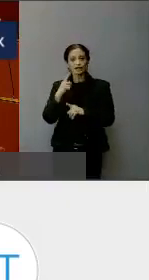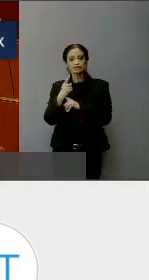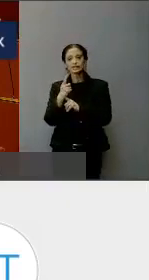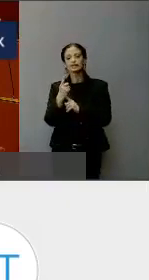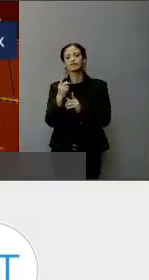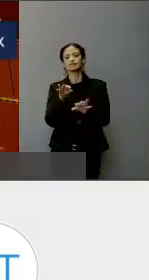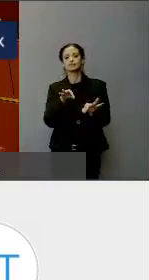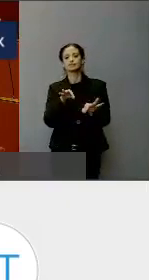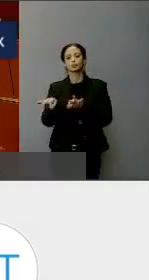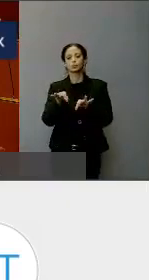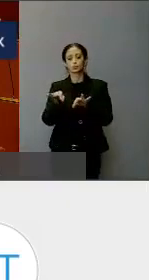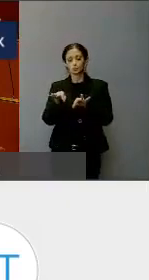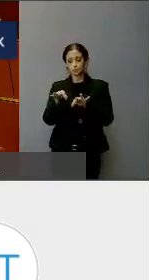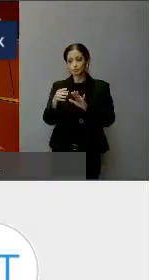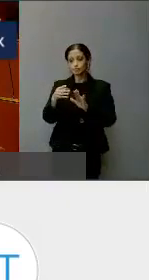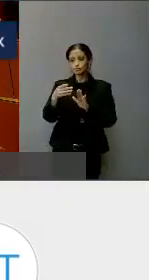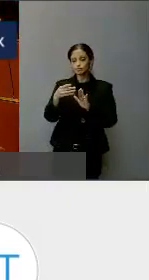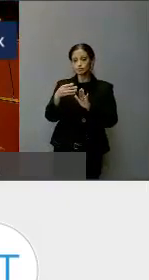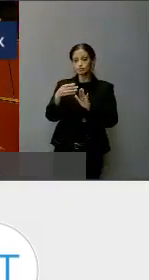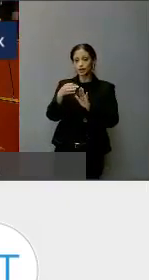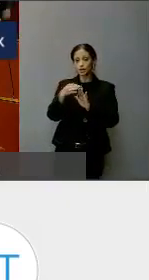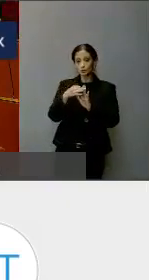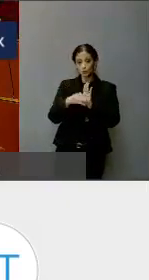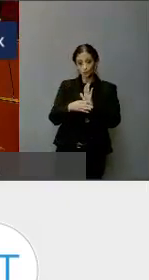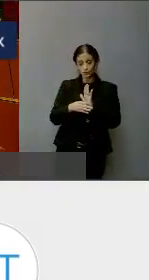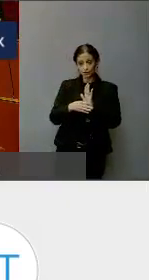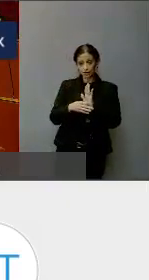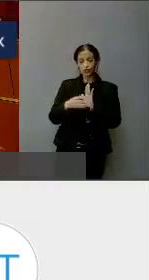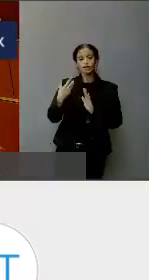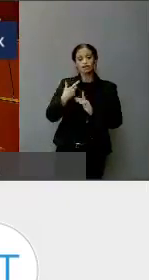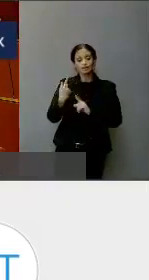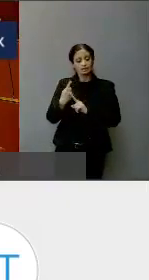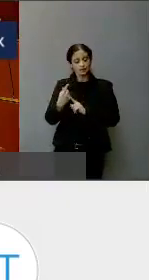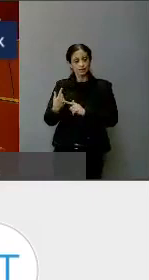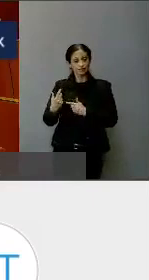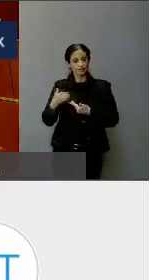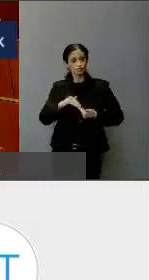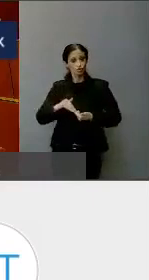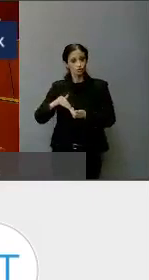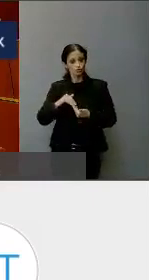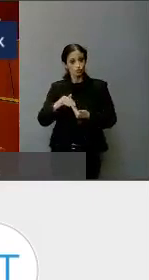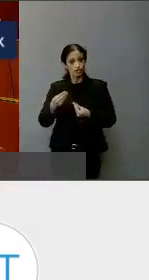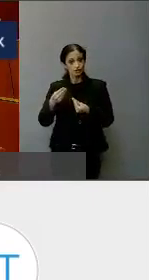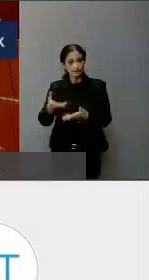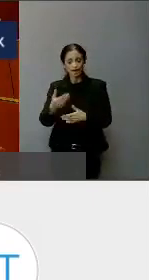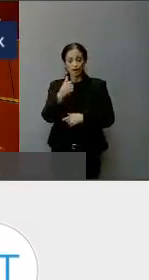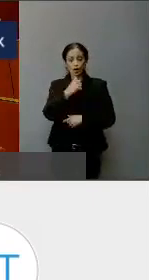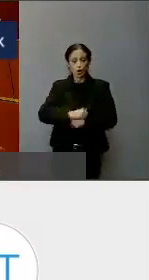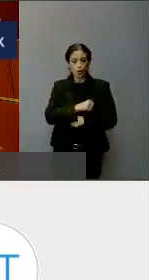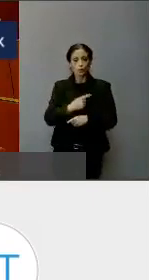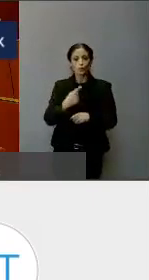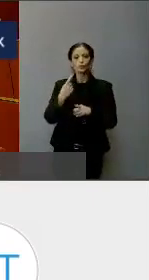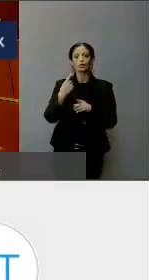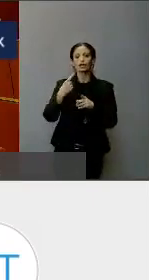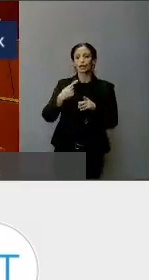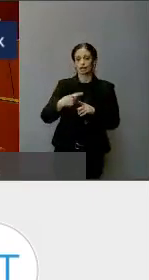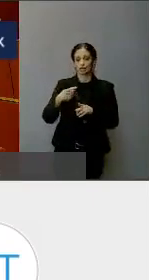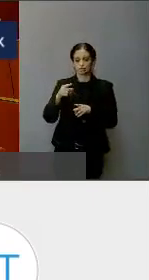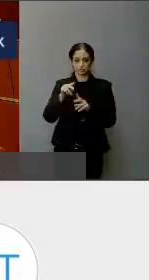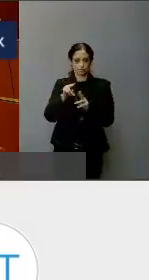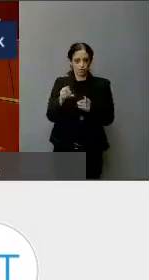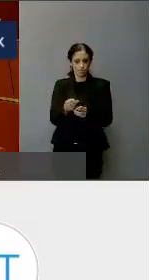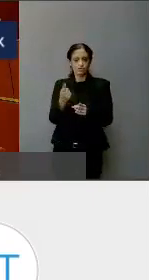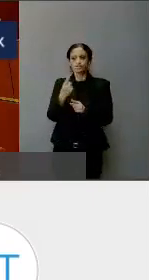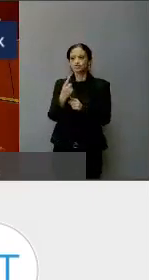e la proprietà privata deve dare la società e io ogni comune insieme alla provincia la regione e stabiliscono quali sono le funzioni se voi